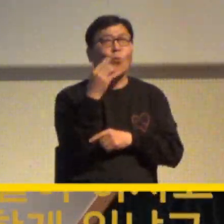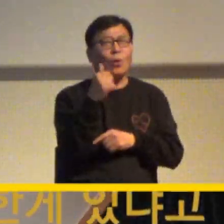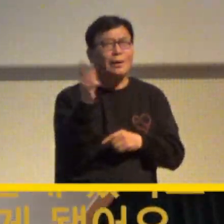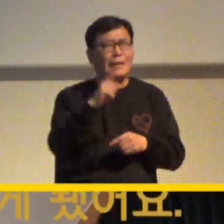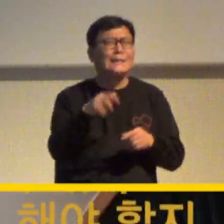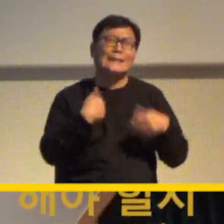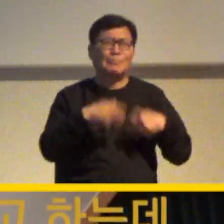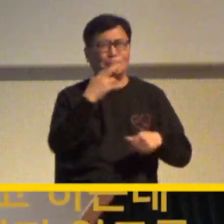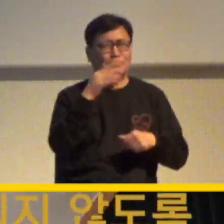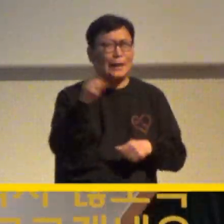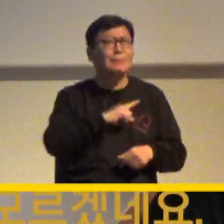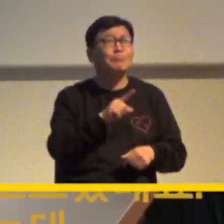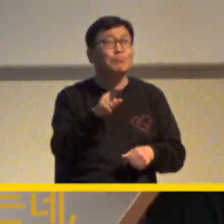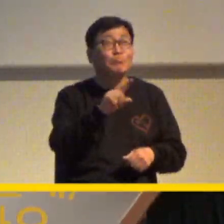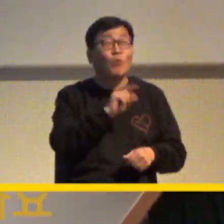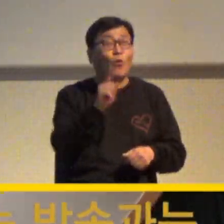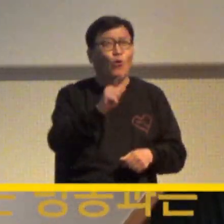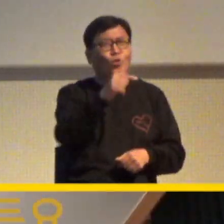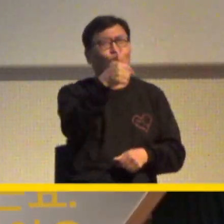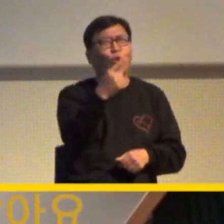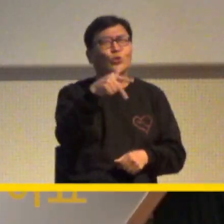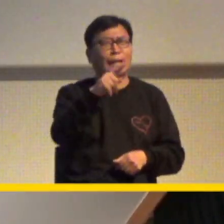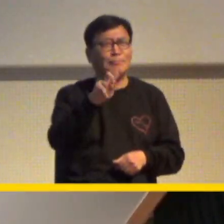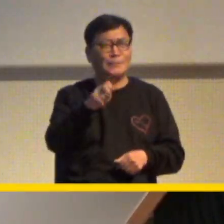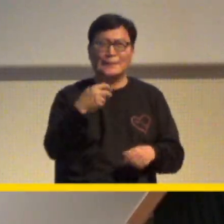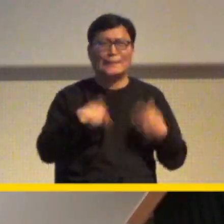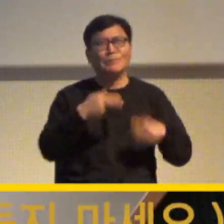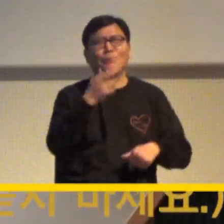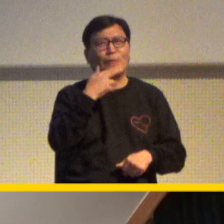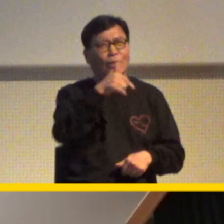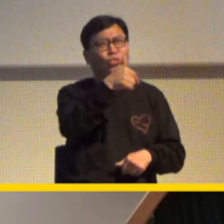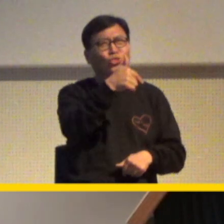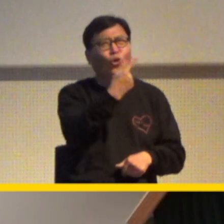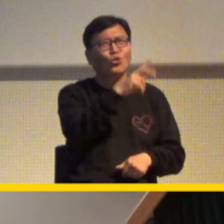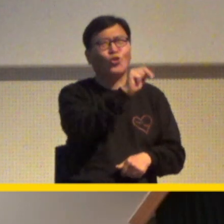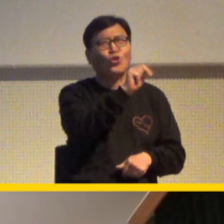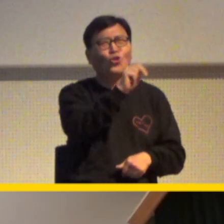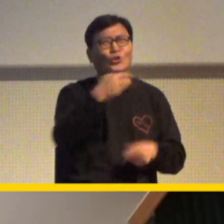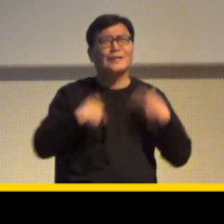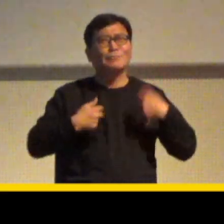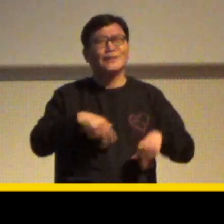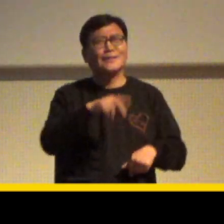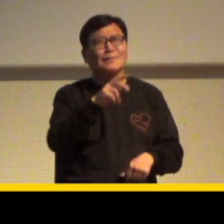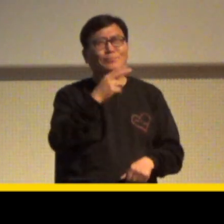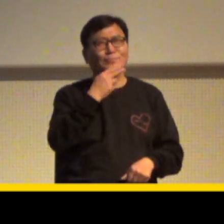노잼입니다. 재미가 없어요. 피디님이 찍어오라 했는데 찍어왔더니 저렇게 편집을